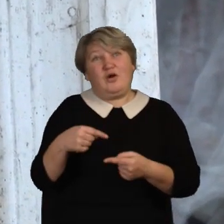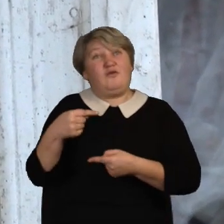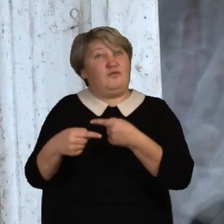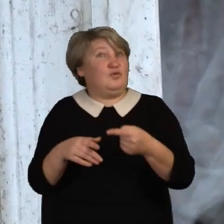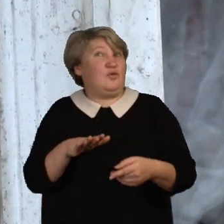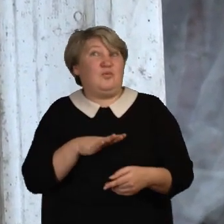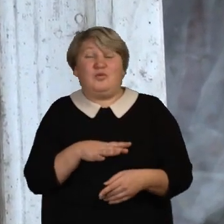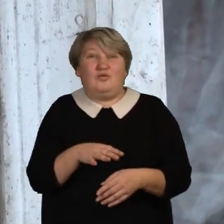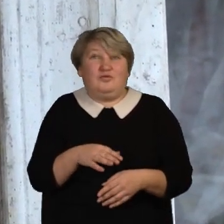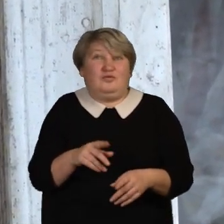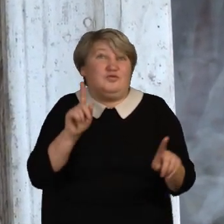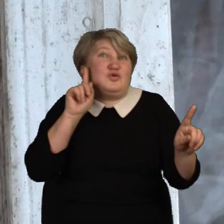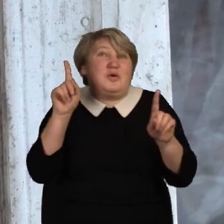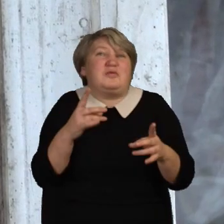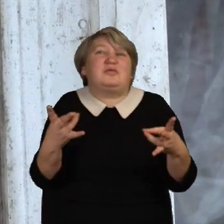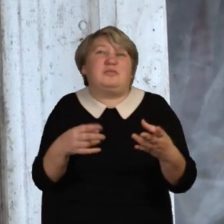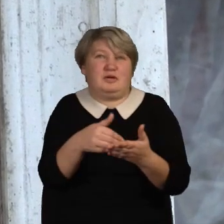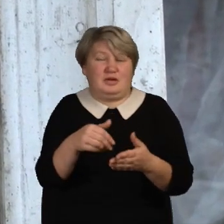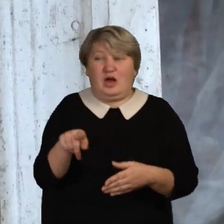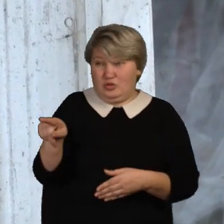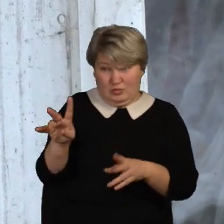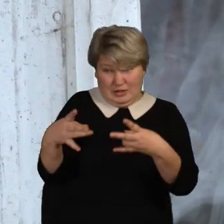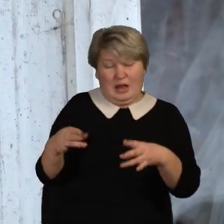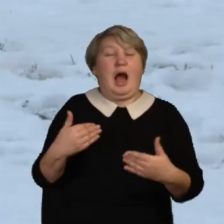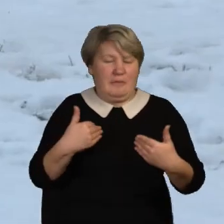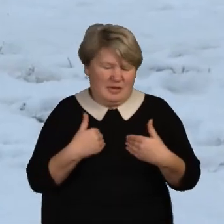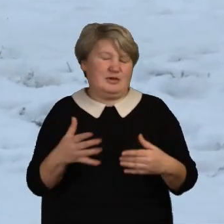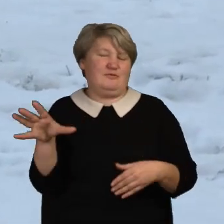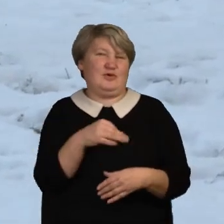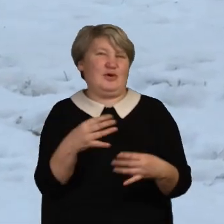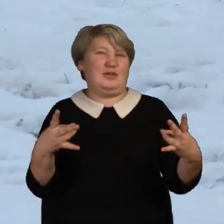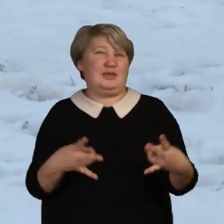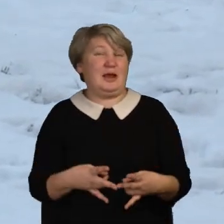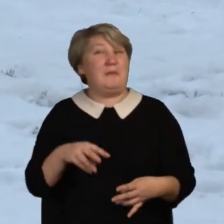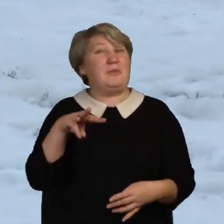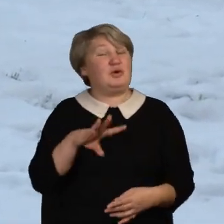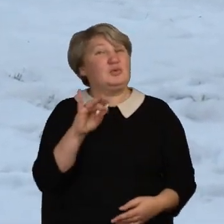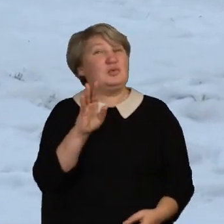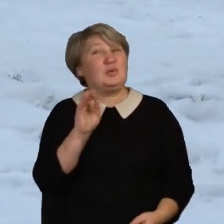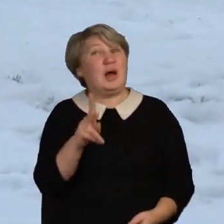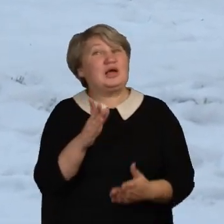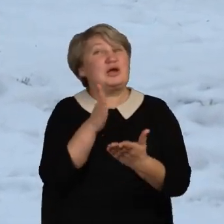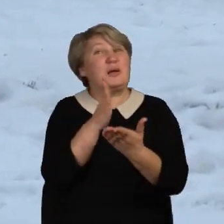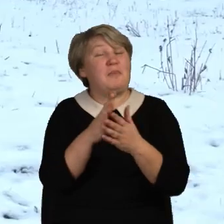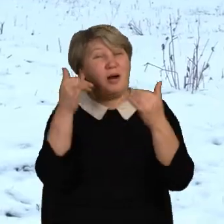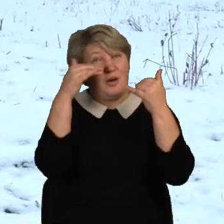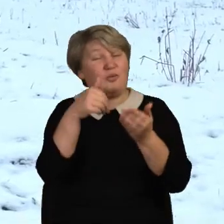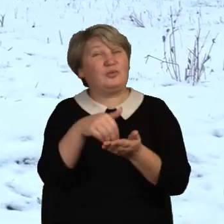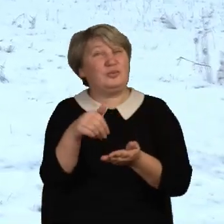шокований. Баба, на що вам поросєті? То тобі не треба, мені всього треба. Марія Джуряк ще тримає худобу.